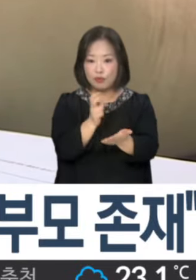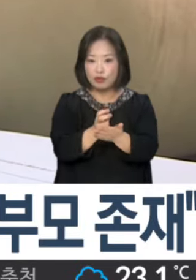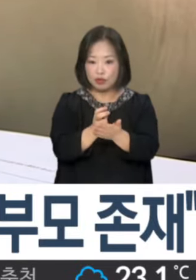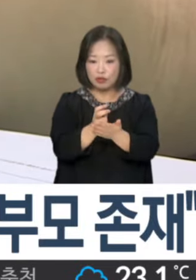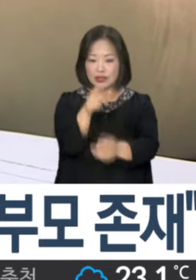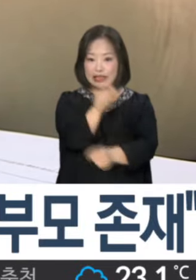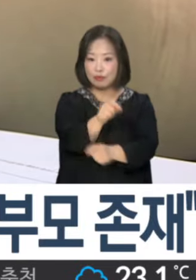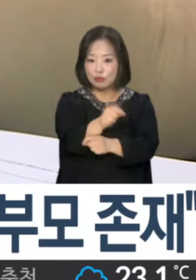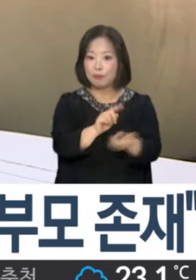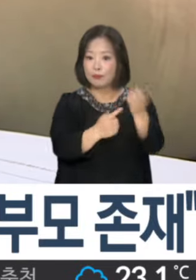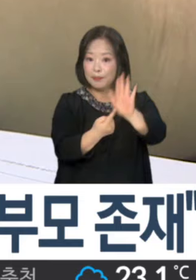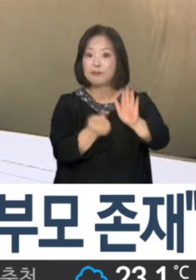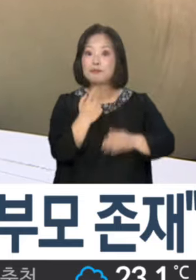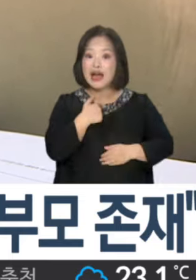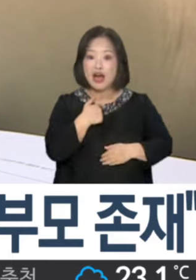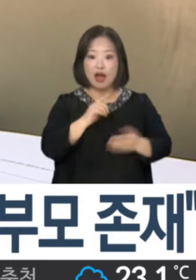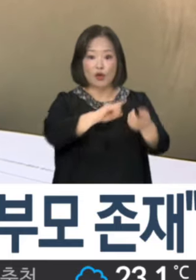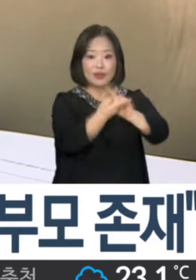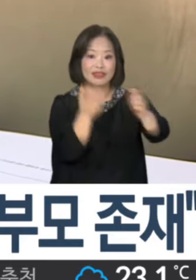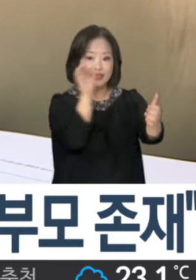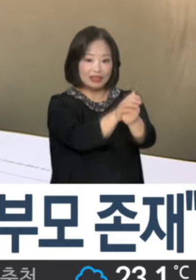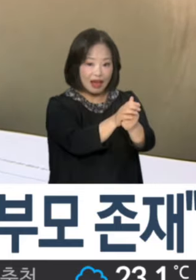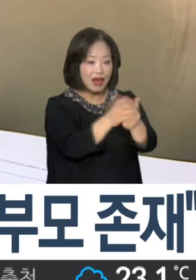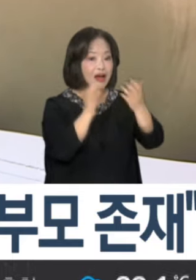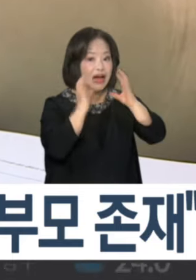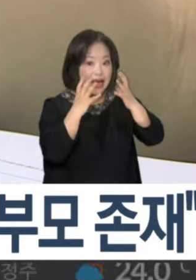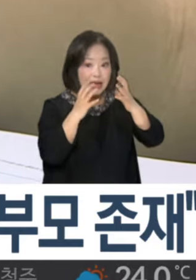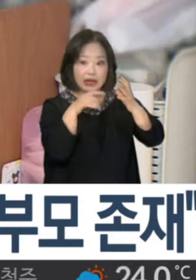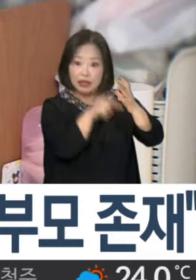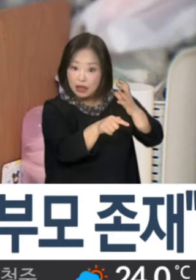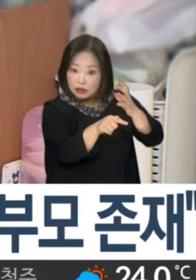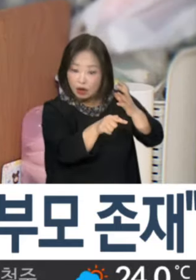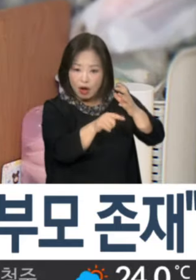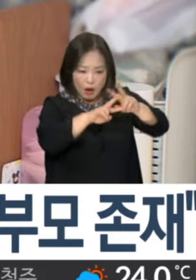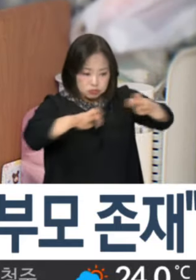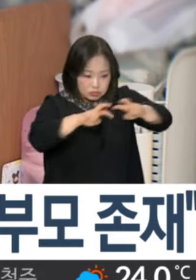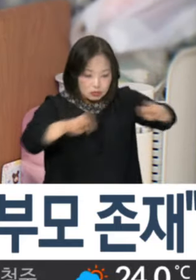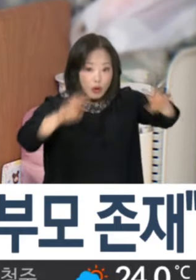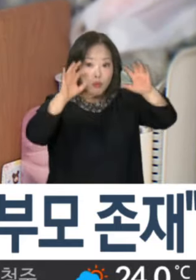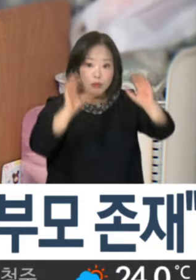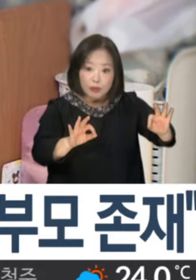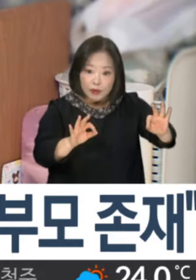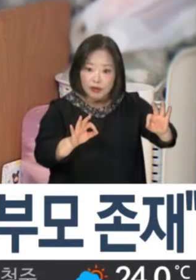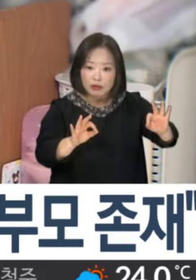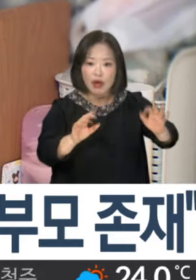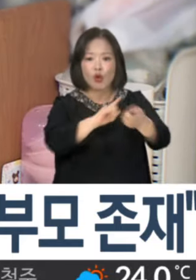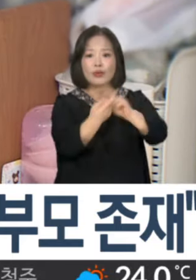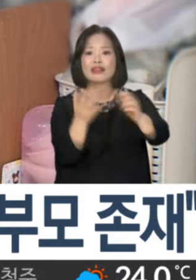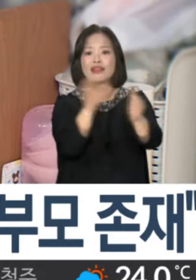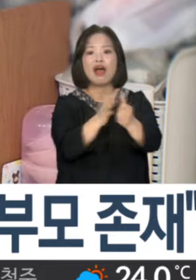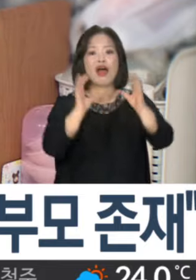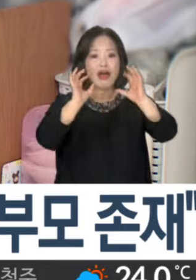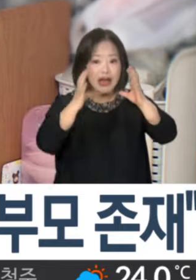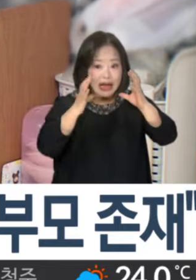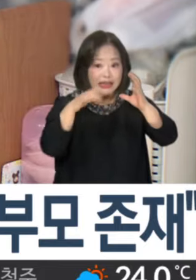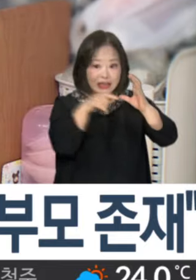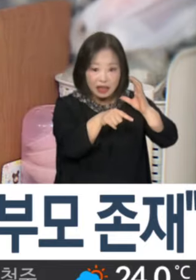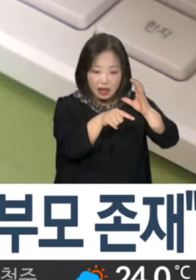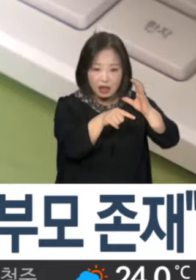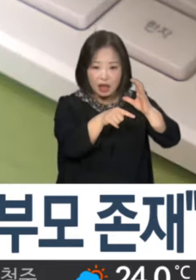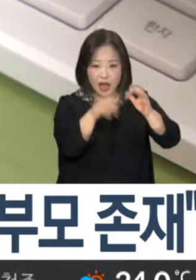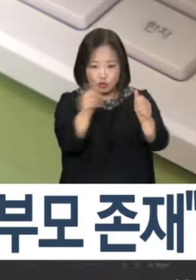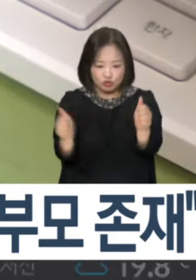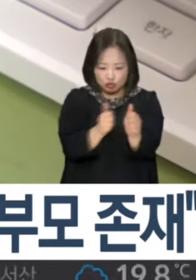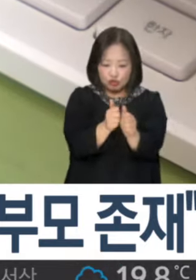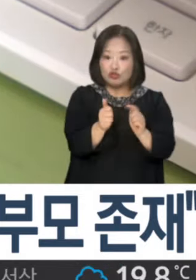2023년 가정 위탁아동 미성년 후견 소송 구조 사건 분석 결과에 따르면 위탁아동의 미성년 후견인